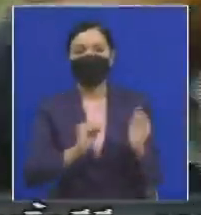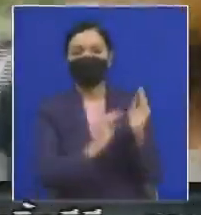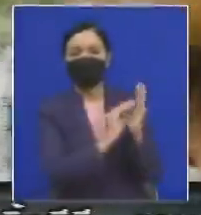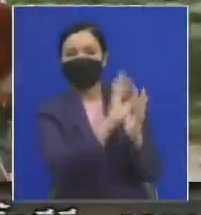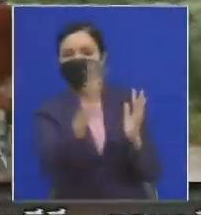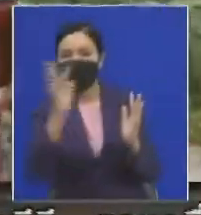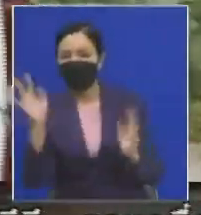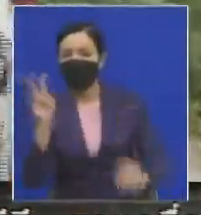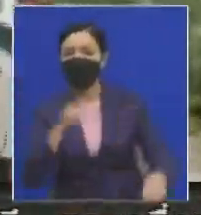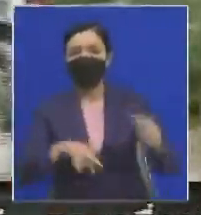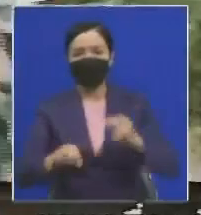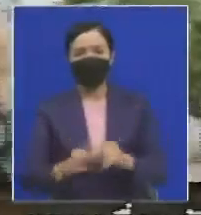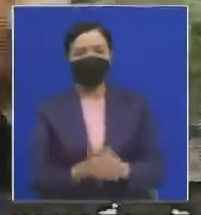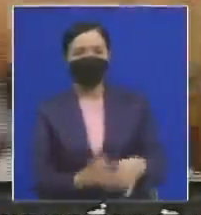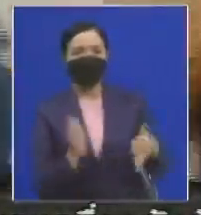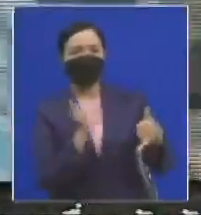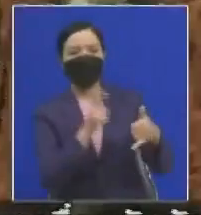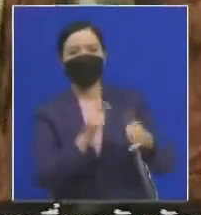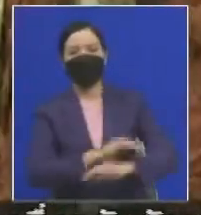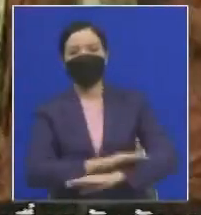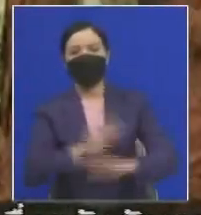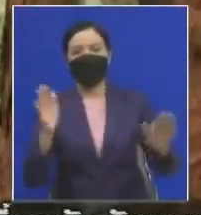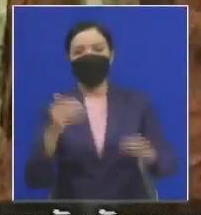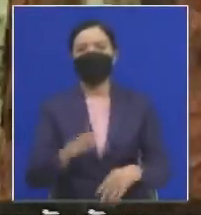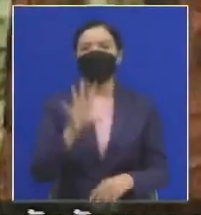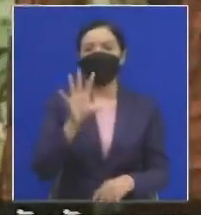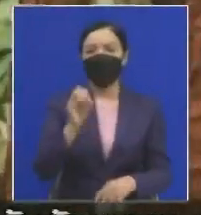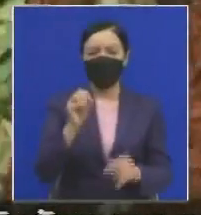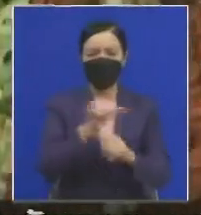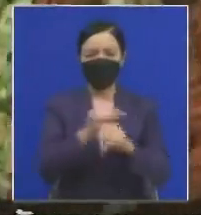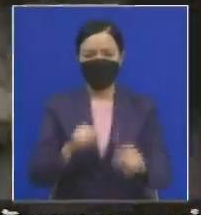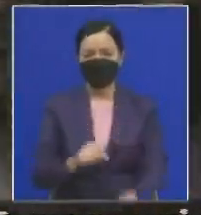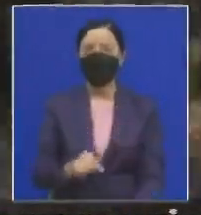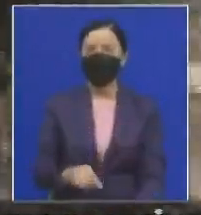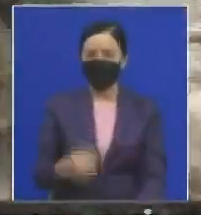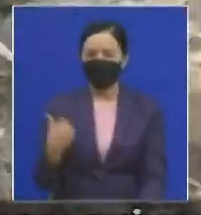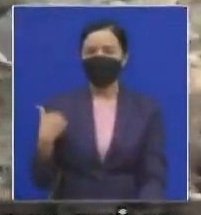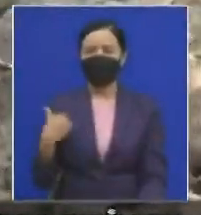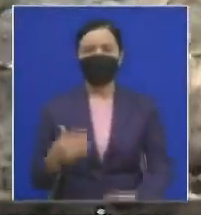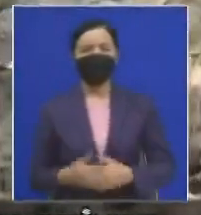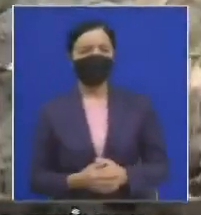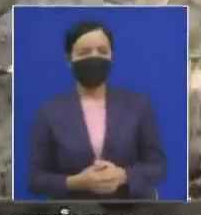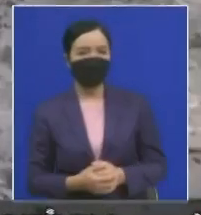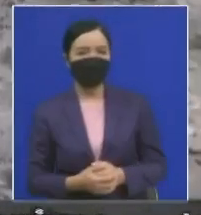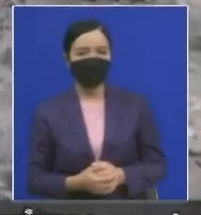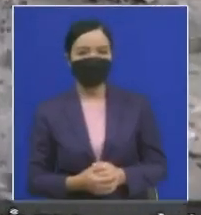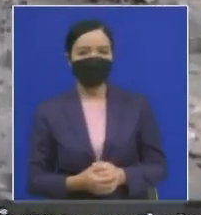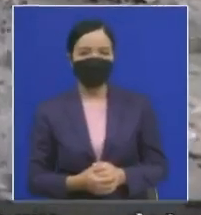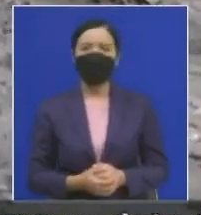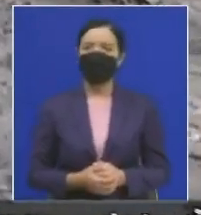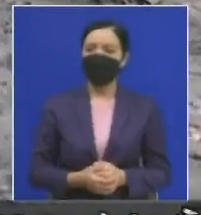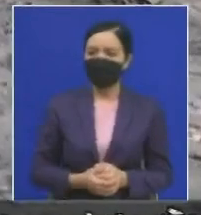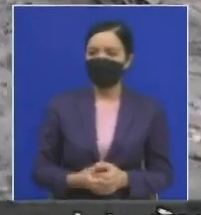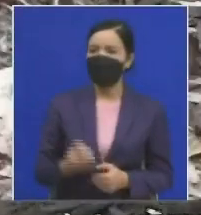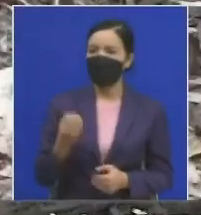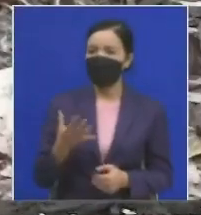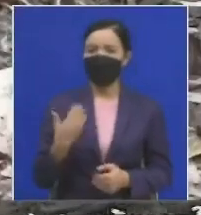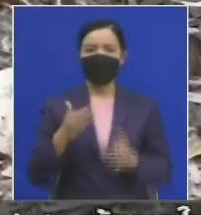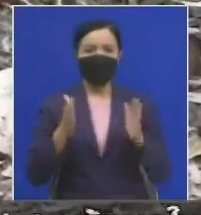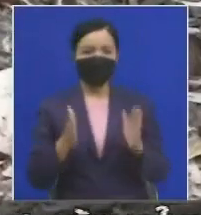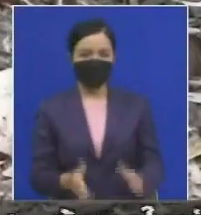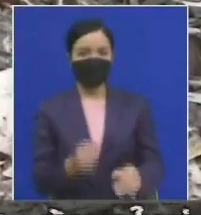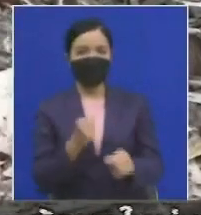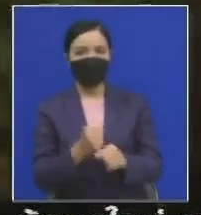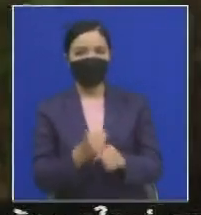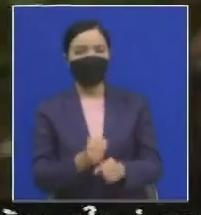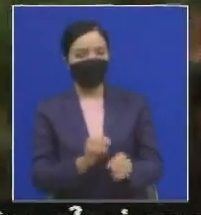คาดว่าอาจจะถูกเลิกจางกวา 50%ไม่น้อยนะและพณะงานเหานี้คือบุคคลที่ไป ดำ